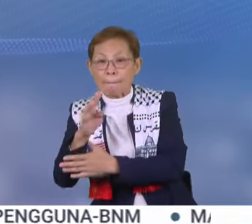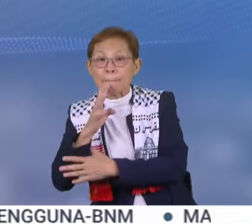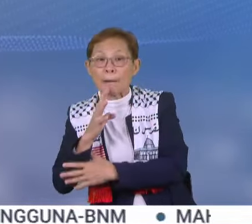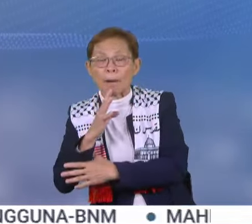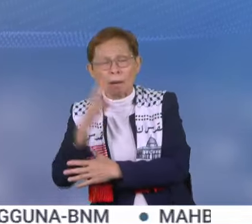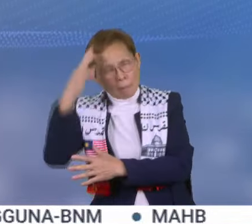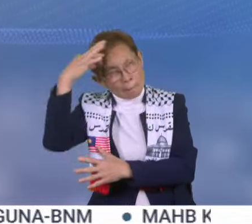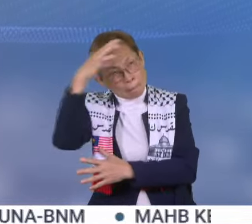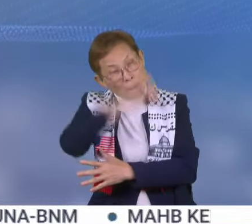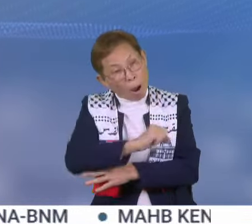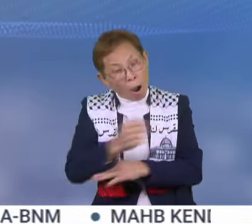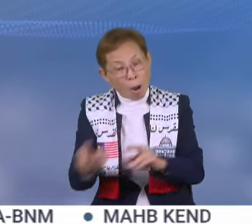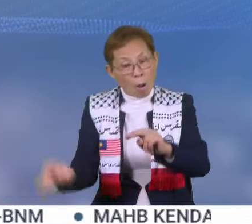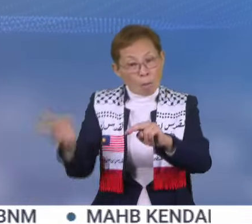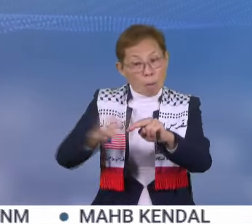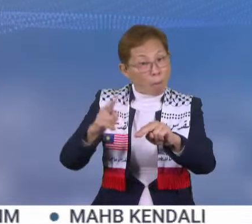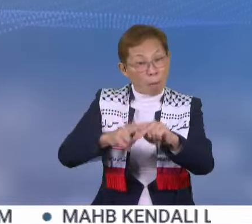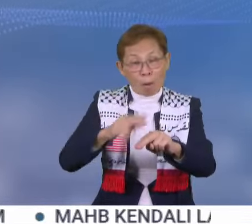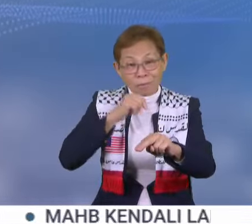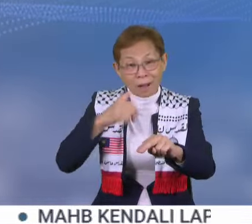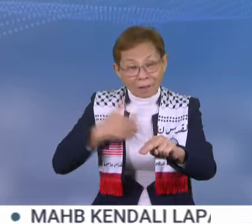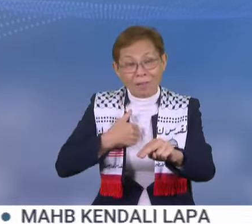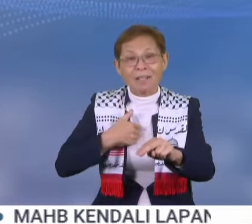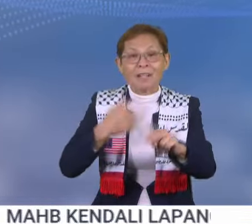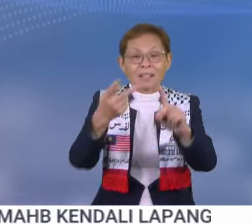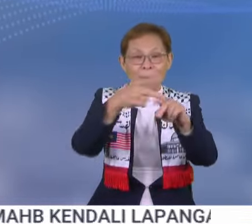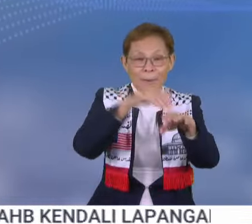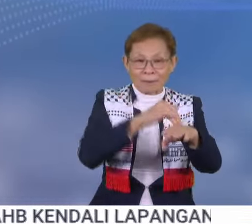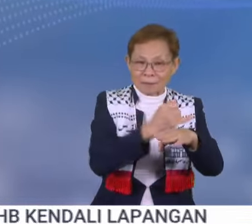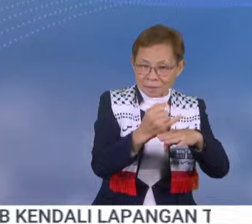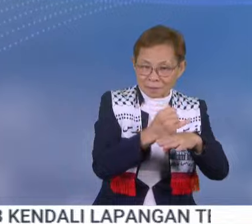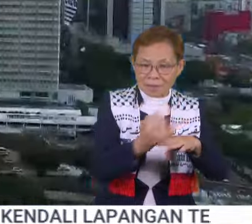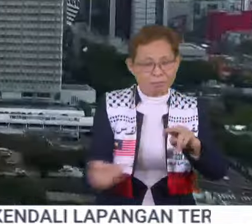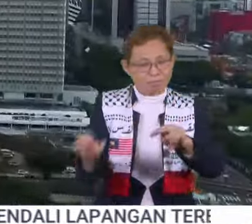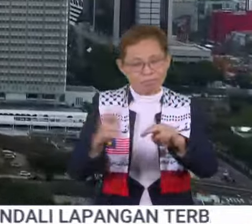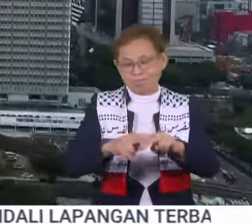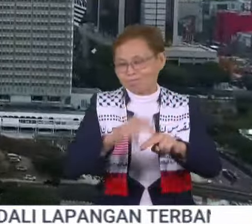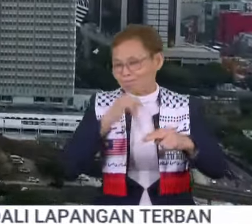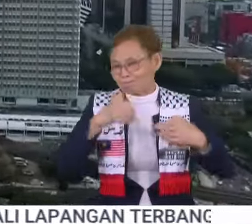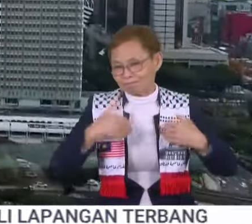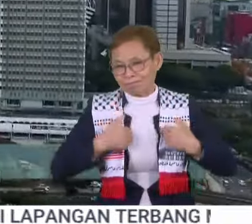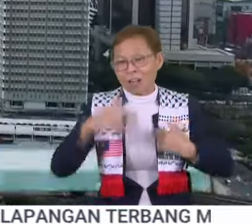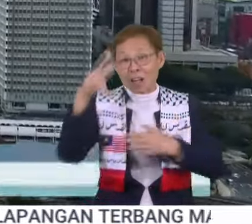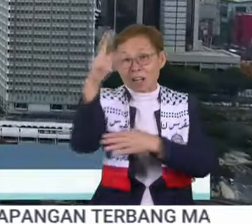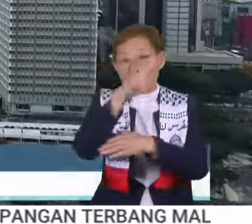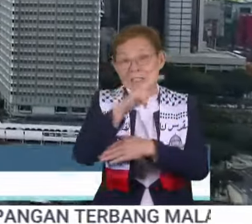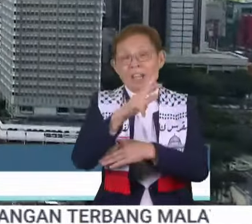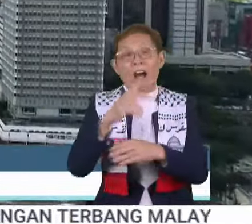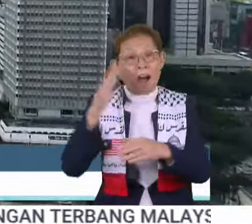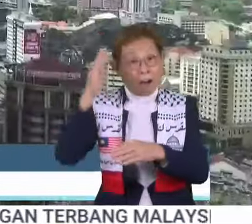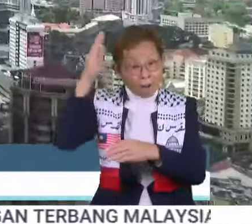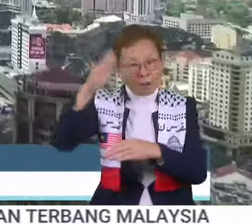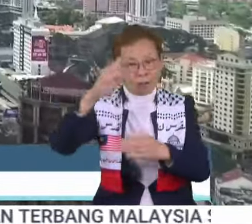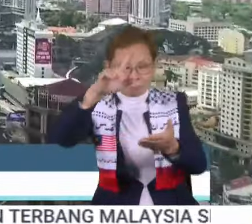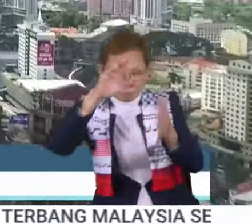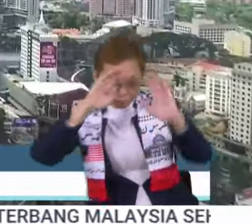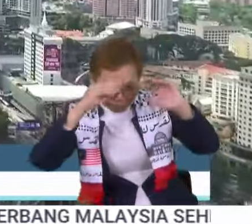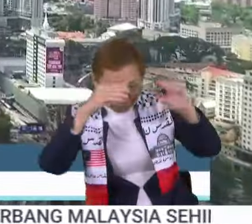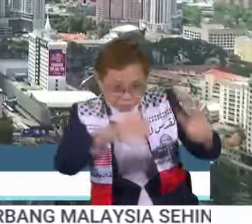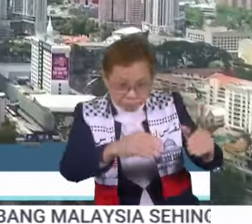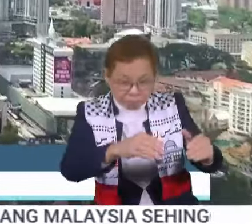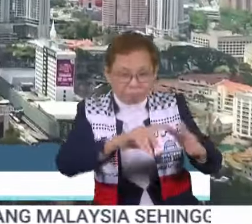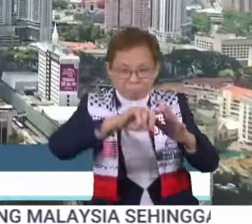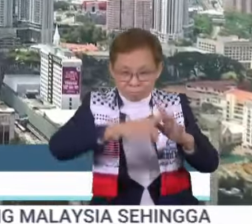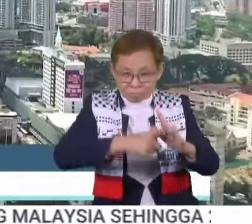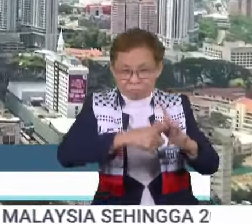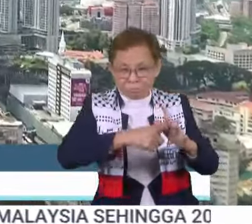dijangka tidak akan meningkatkan kos kepada industri sedia ada kerajaan sebaliknya akan menitik berat aspek